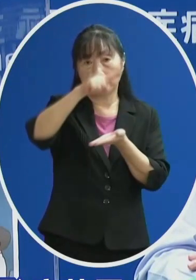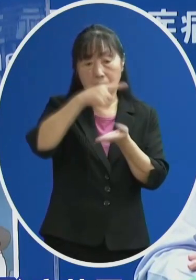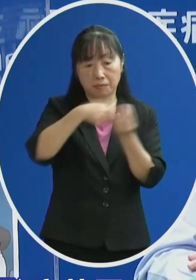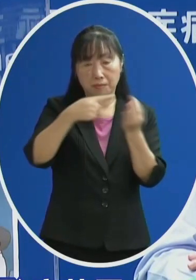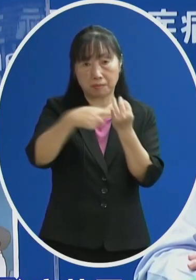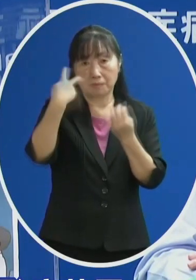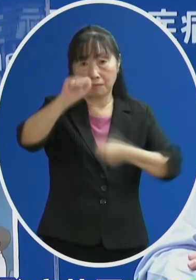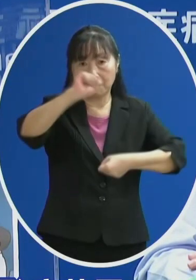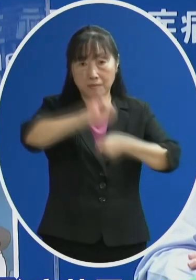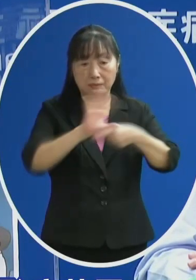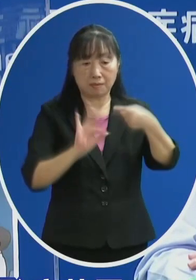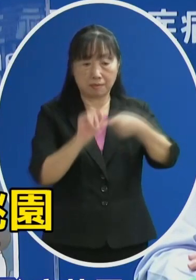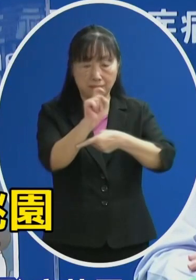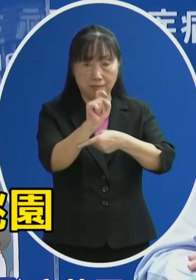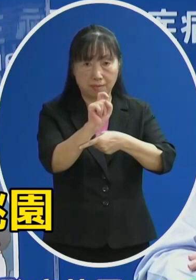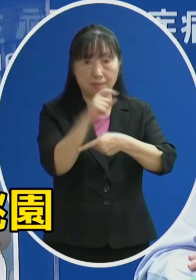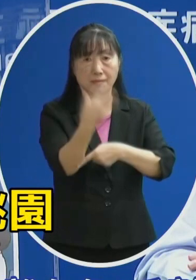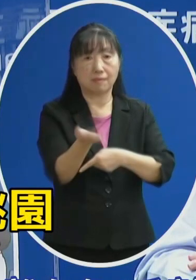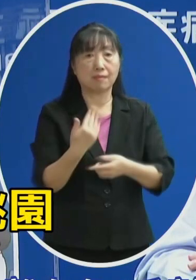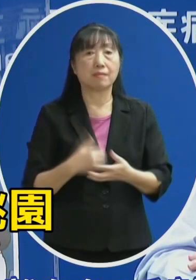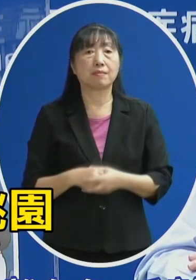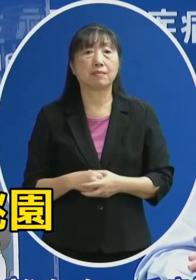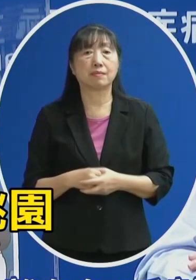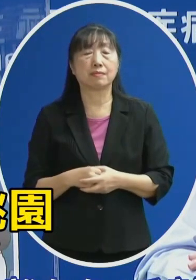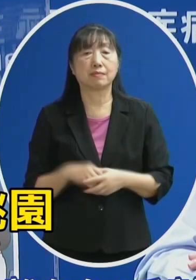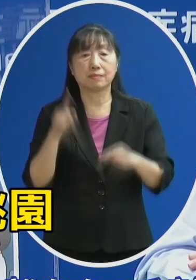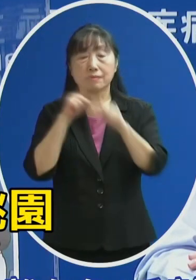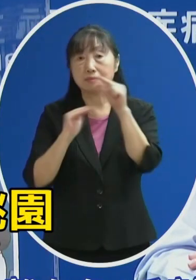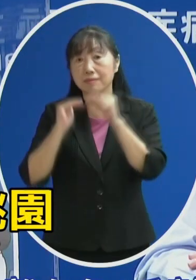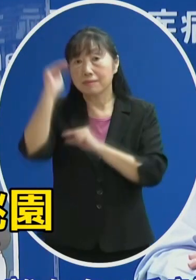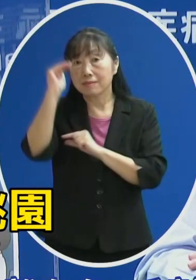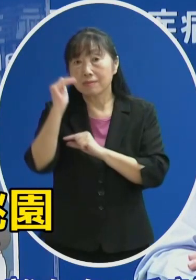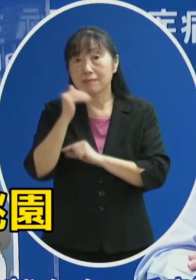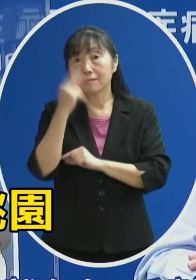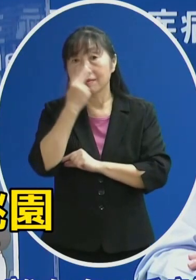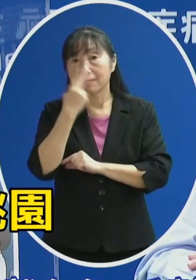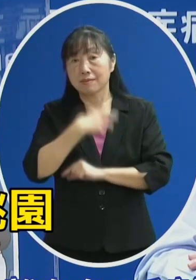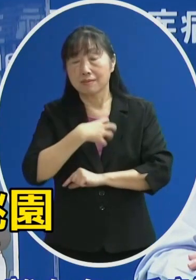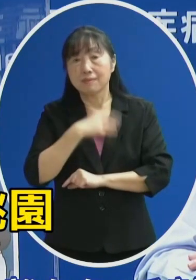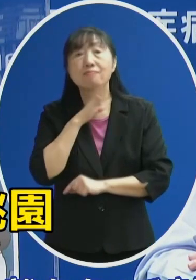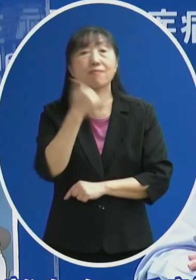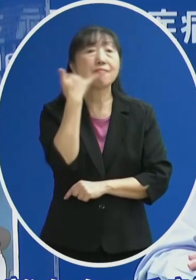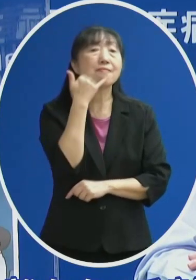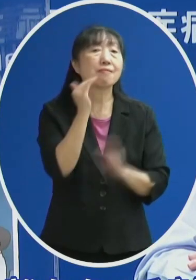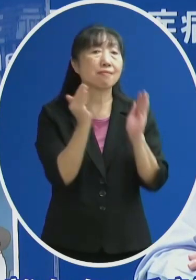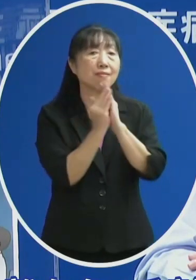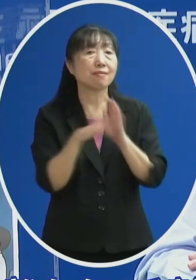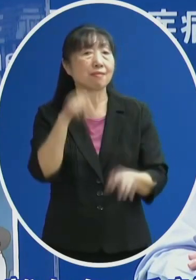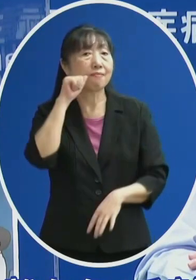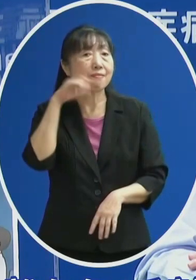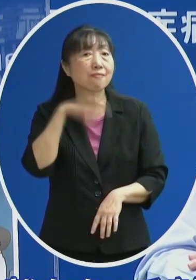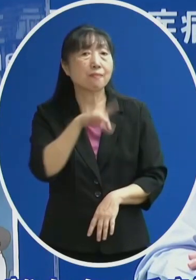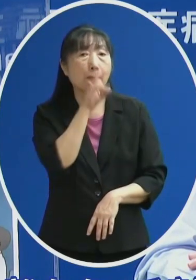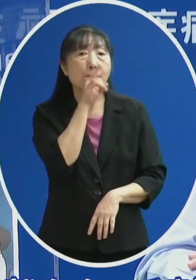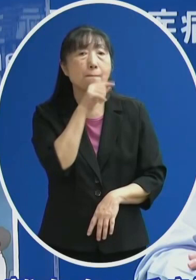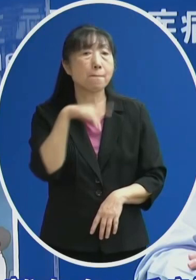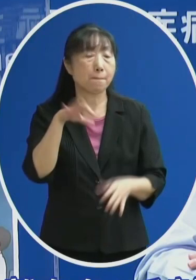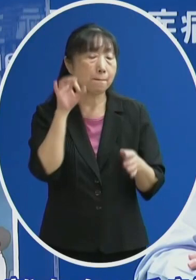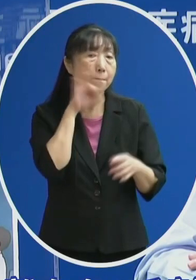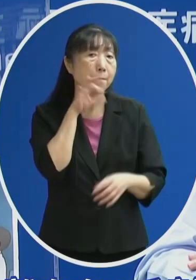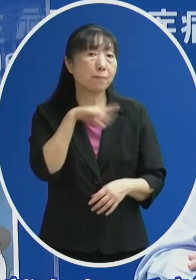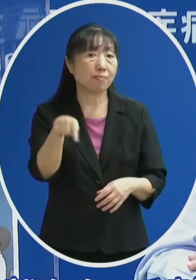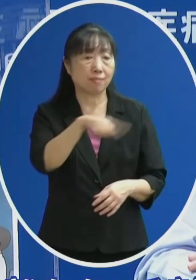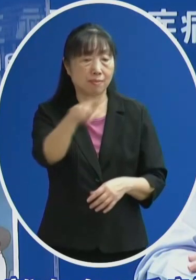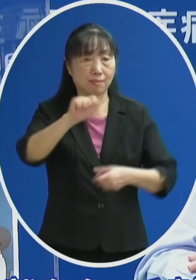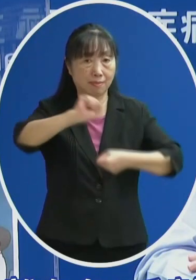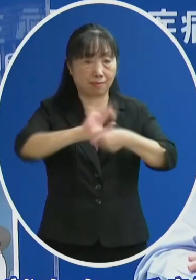我们再加发10%。好，那中高风险的区域是包含基隆、桃园、苗栗、台中、彰化，好，会